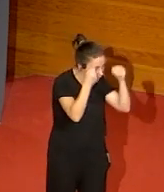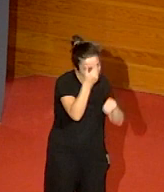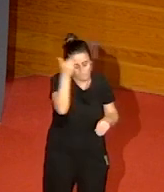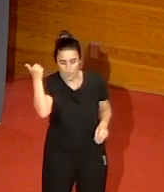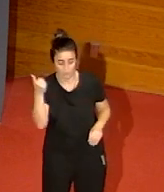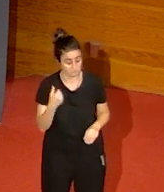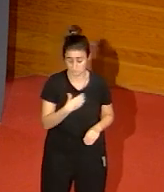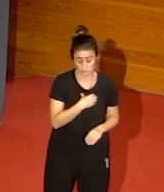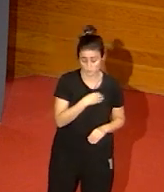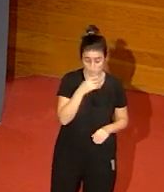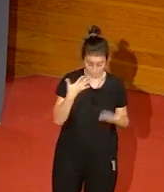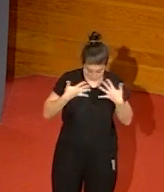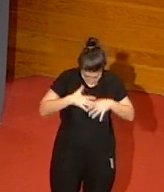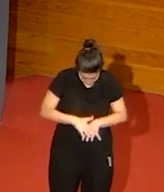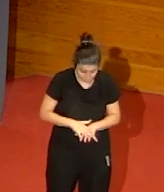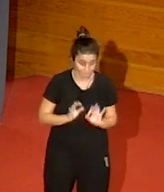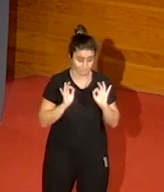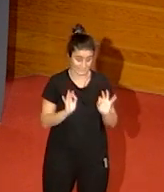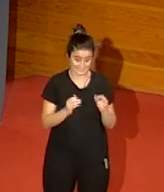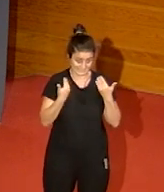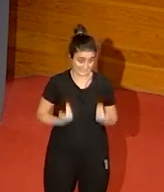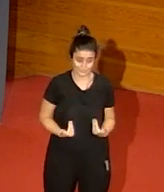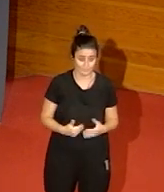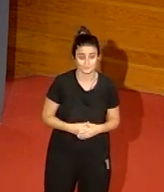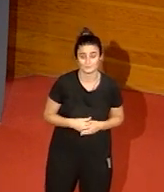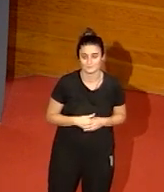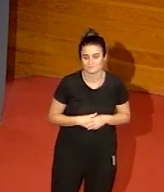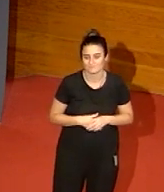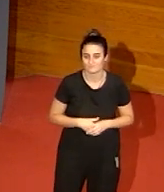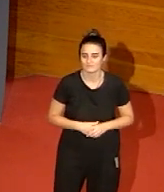dago, ezinbestean.